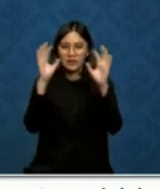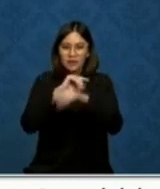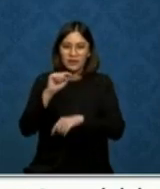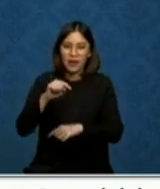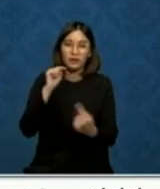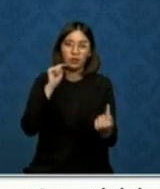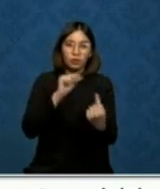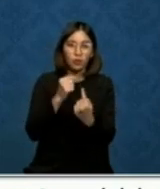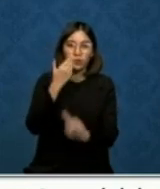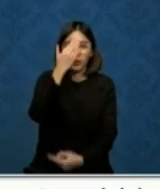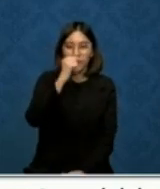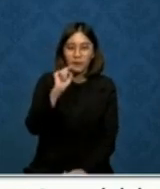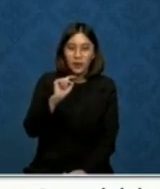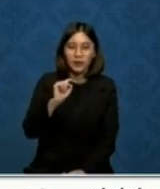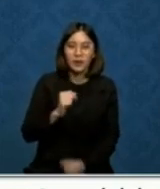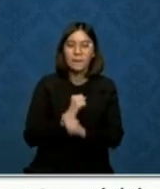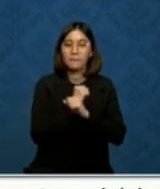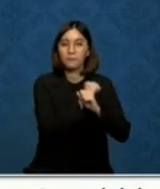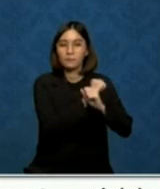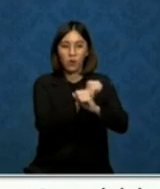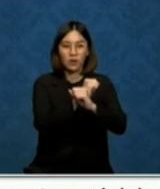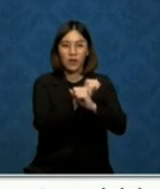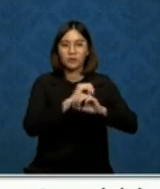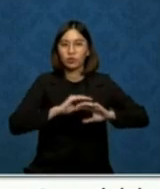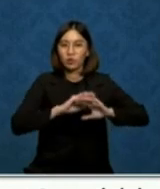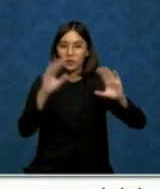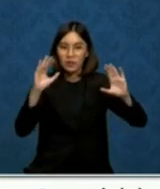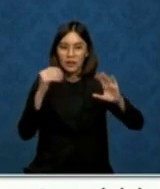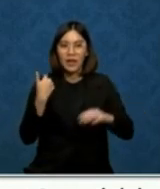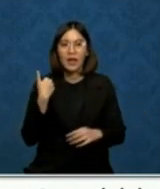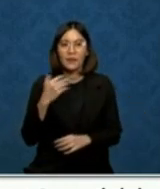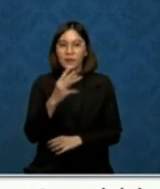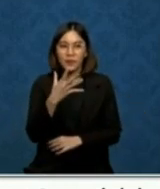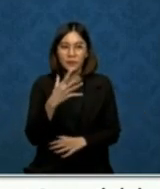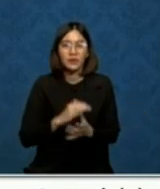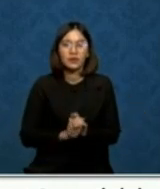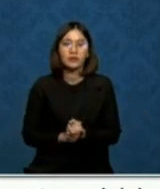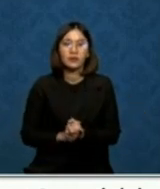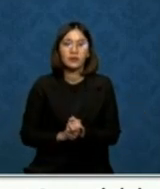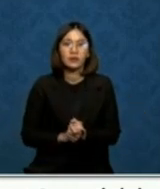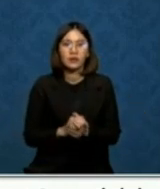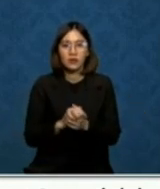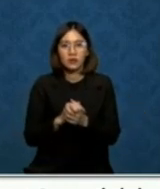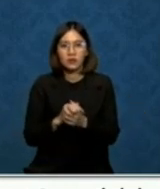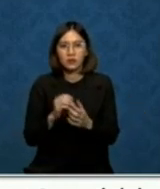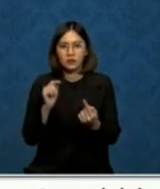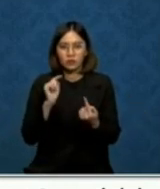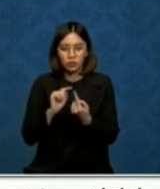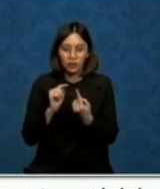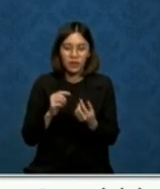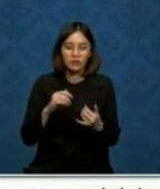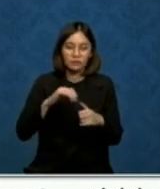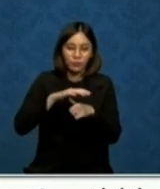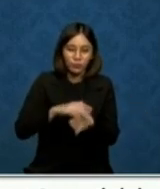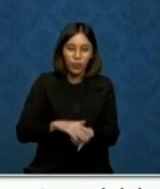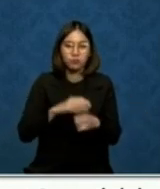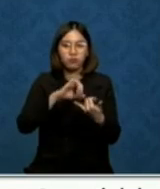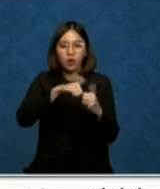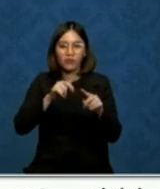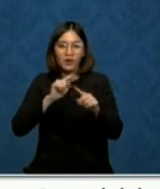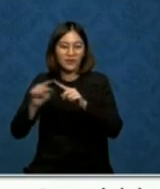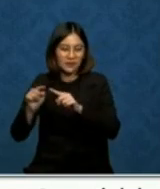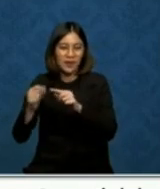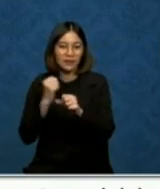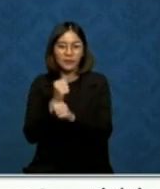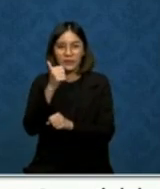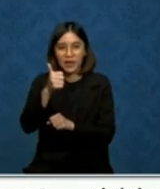ความเหมาะสมเพราะเป็นการป้องกันนะคะปราบปรามไม่ให้เกิดเหตุได้ในหลายกรณีและสามารถลดจำนวนการคุกคามทางเพศได้อย่างมีนัยส